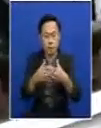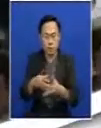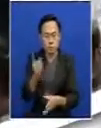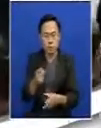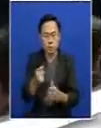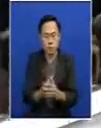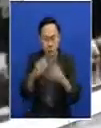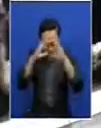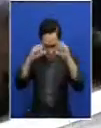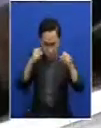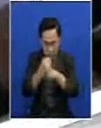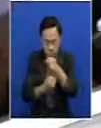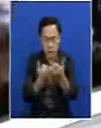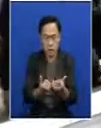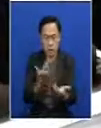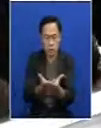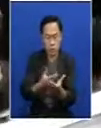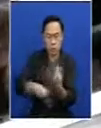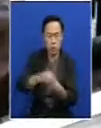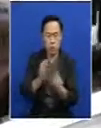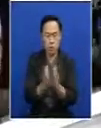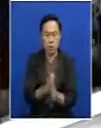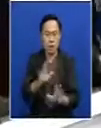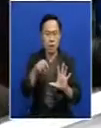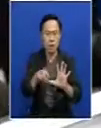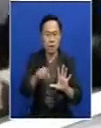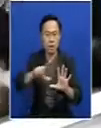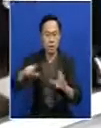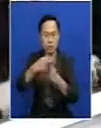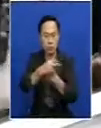อเมริกาประธานาธิบดีในปีนี้มีเงินหมุนเวียนสูงถึง 5,000 ล้านดอลลาร์เลยทีเดียวค่ะ